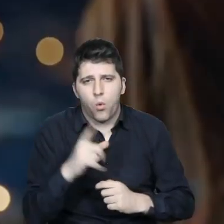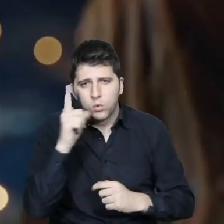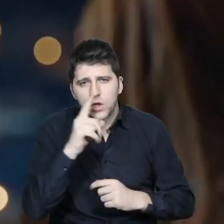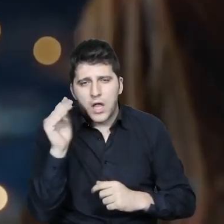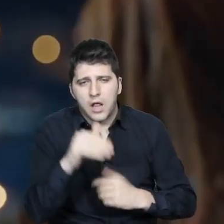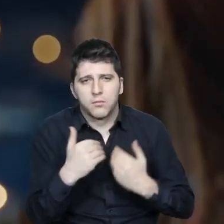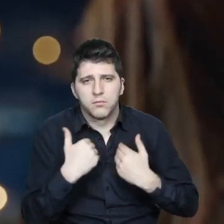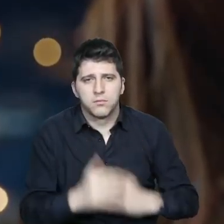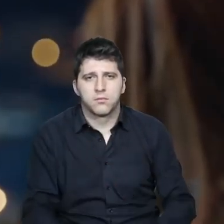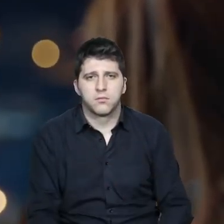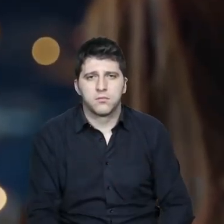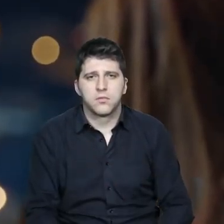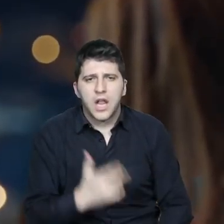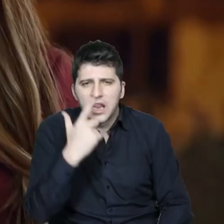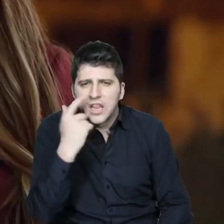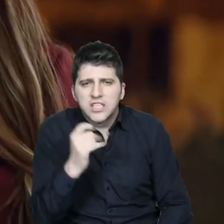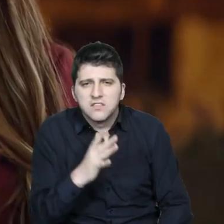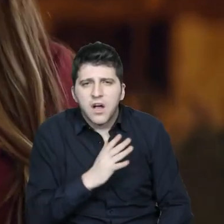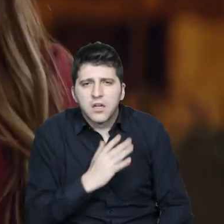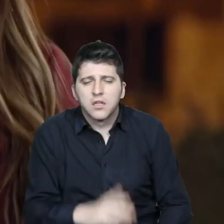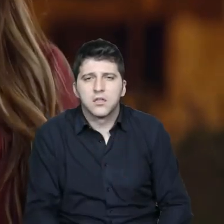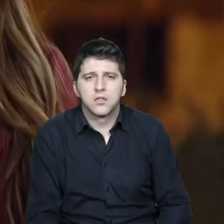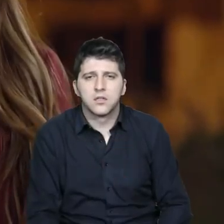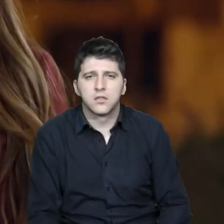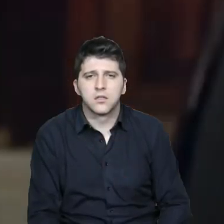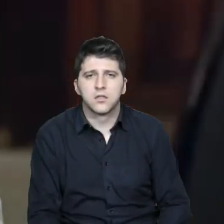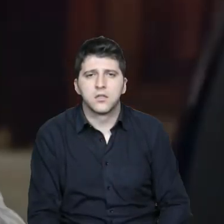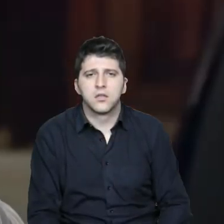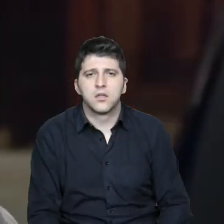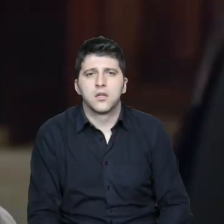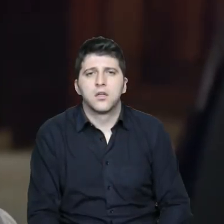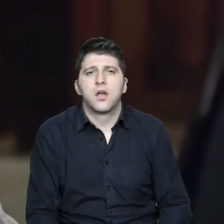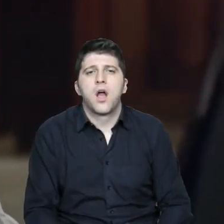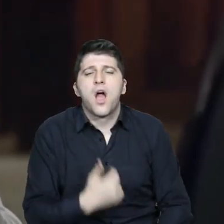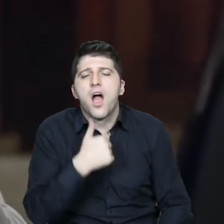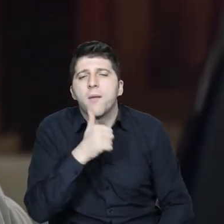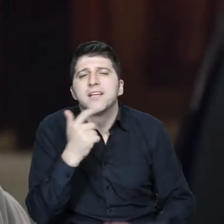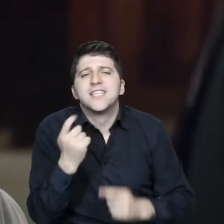geldim. Ne işin vardı? Abim,